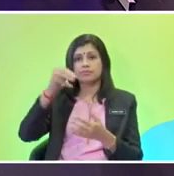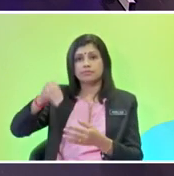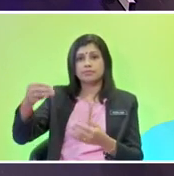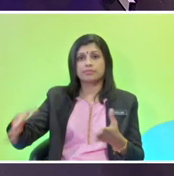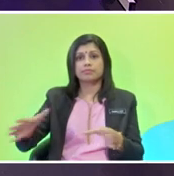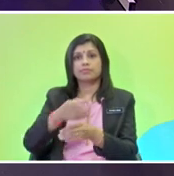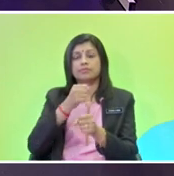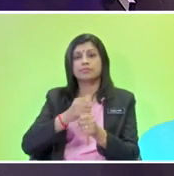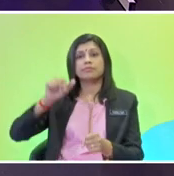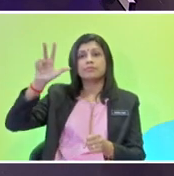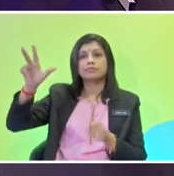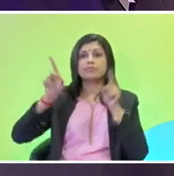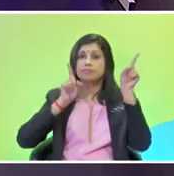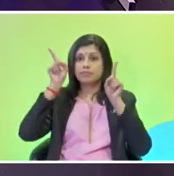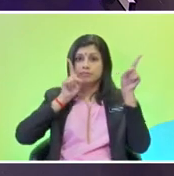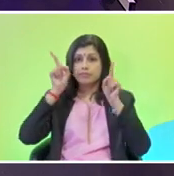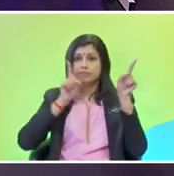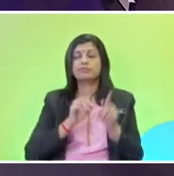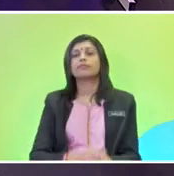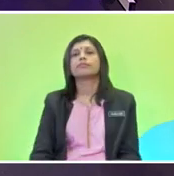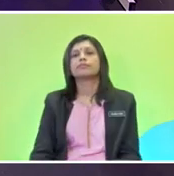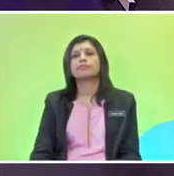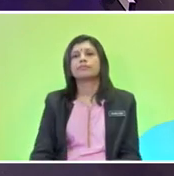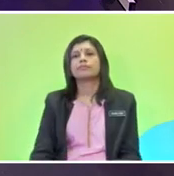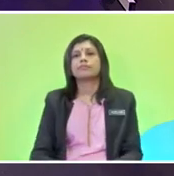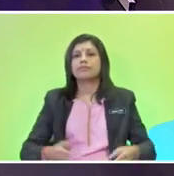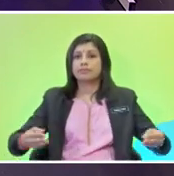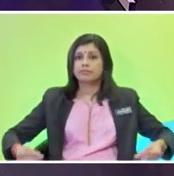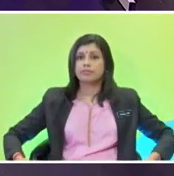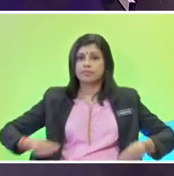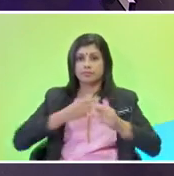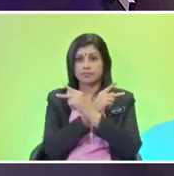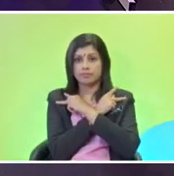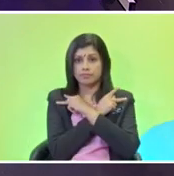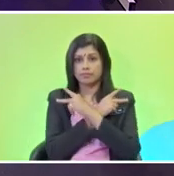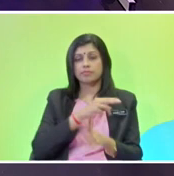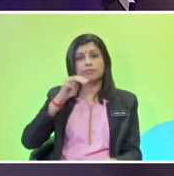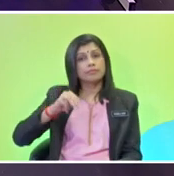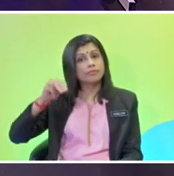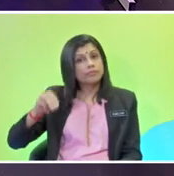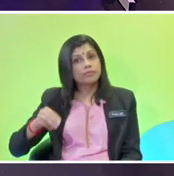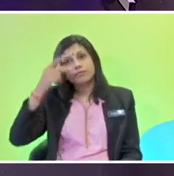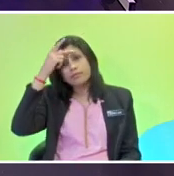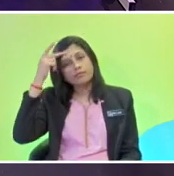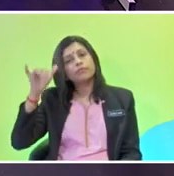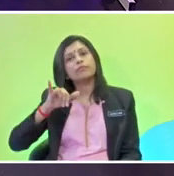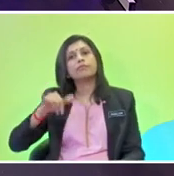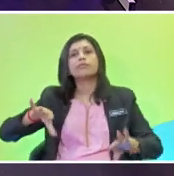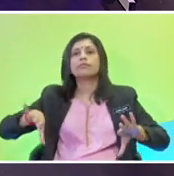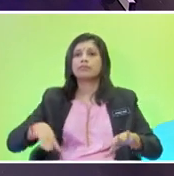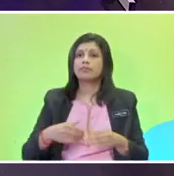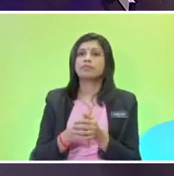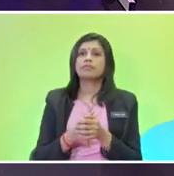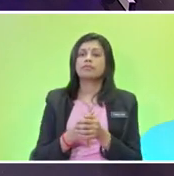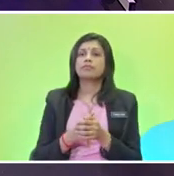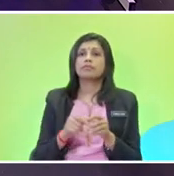bintang. Dua dengan satu. Betul. Baiklah cikgu, terima kasih rakan-rakan kerana berusaha sama-sama dengan Kak Syafika. Baiklah cikgu, kita